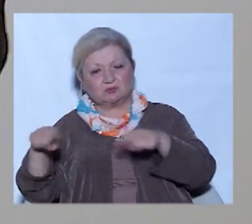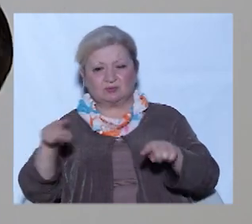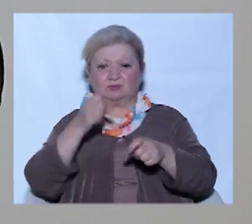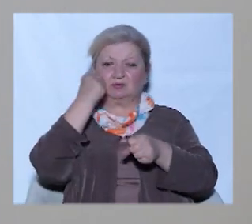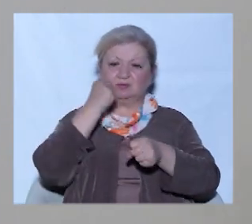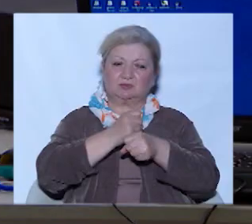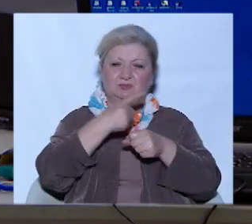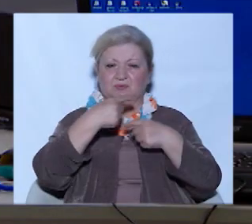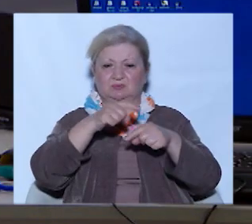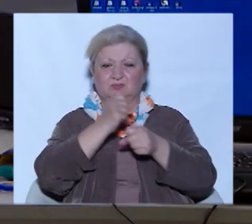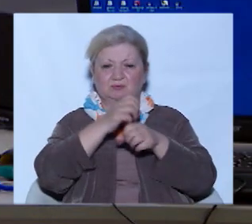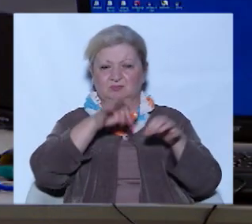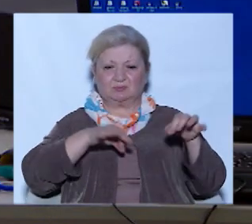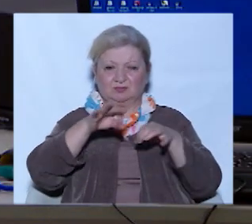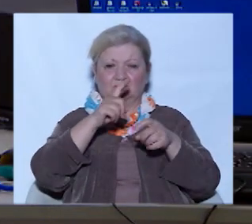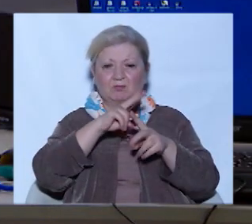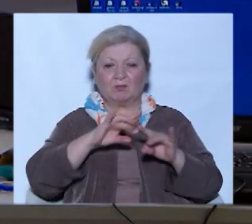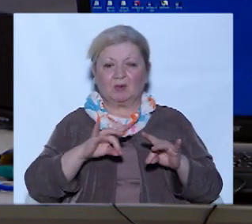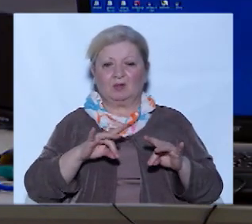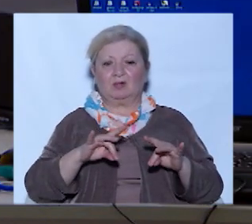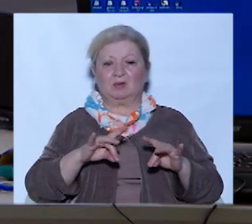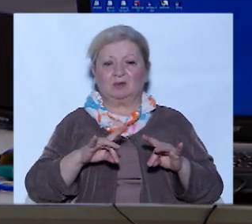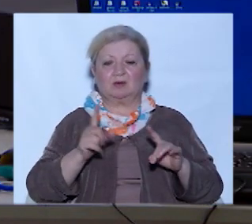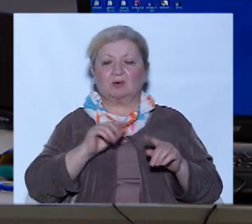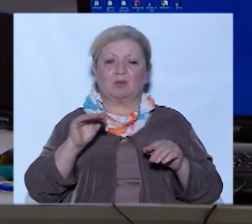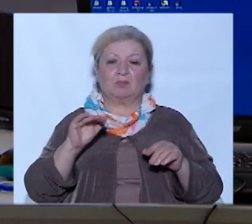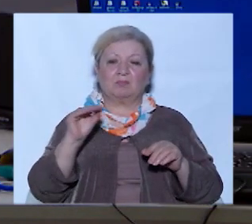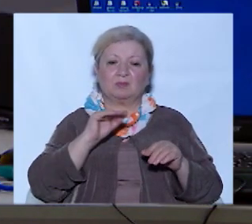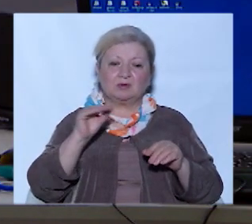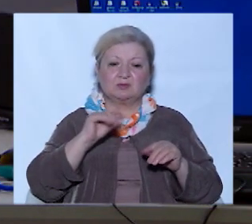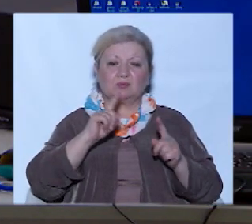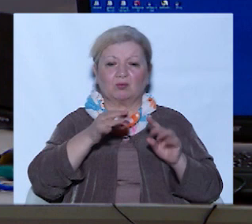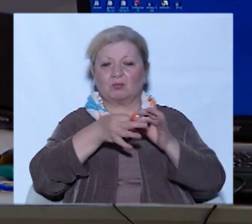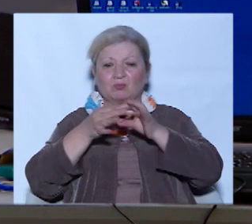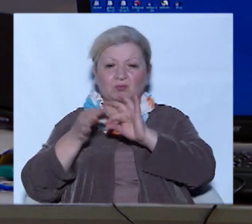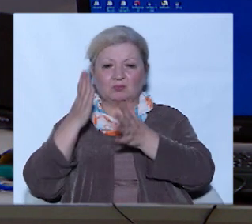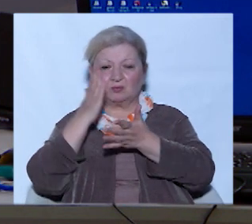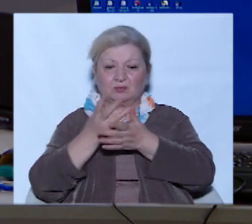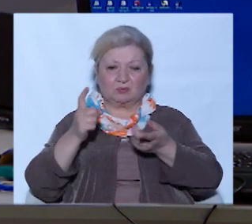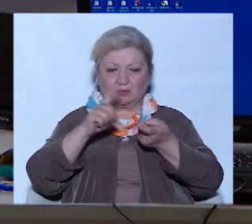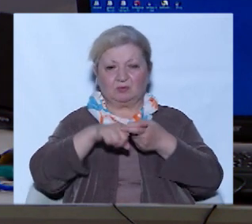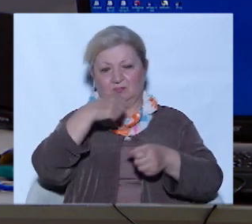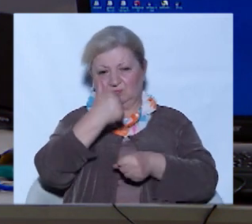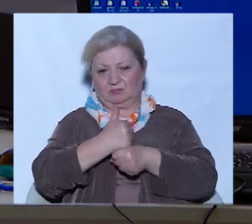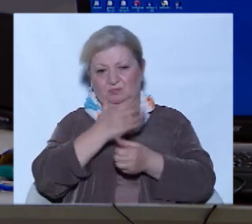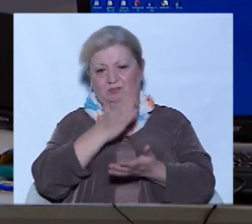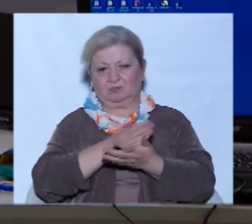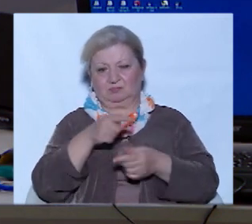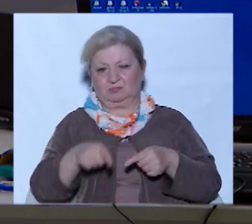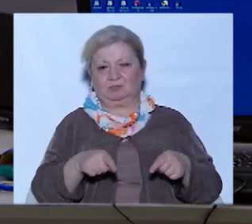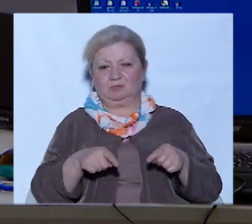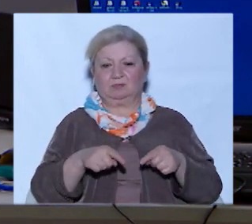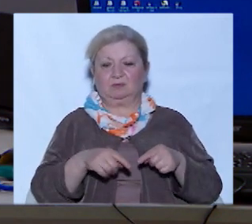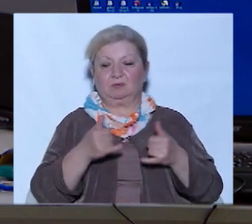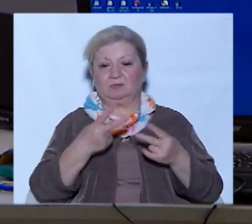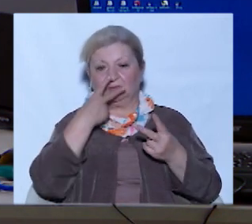სულ სხვანაირად ავლენს თავისთავად, აბსოლუტურად სხვანაირად ავლენს, მაგრამ რა ფიზიკურ პროცესებზია დამყარებული, ეს არის